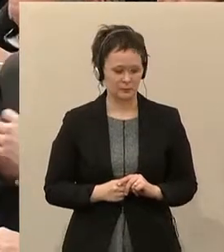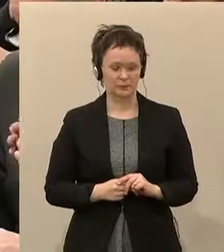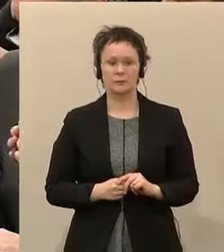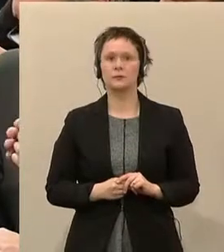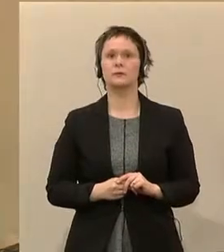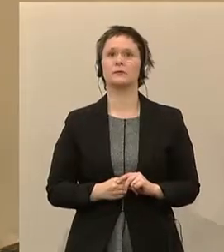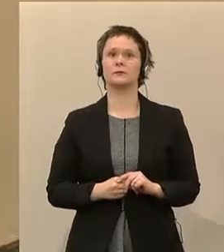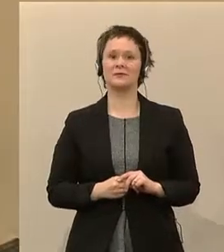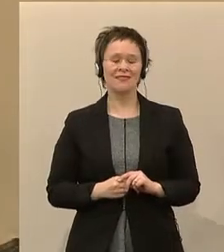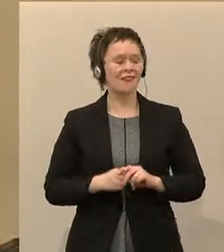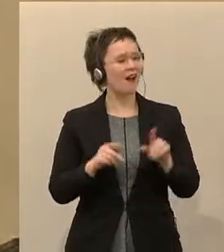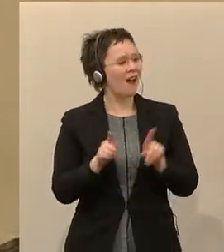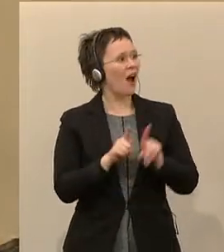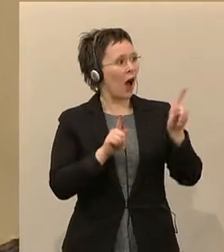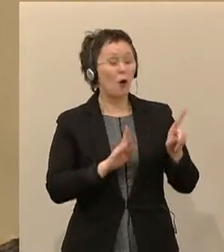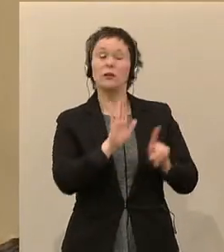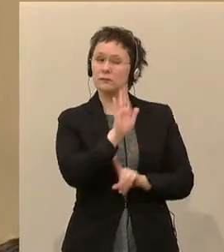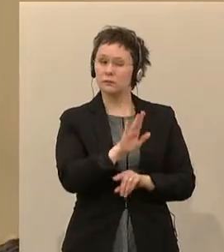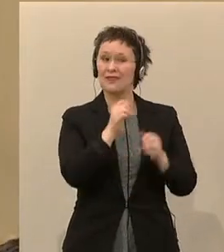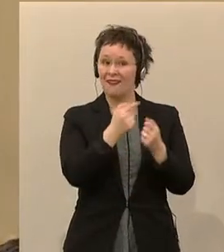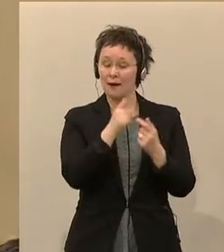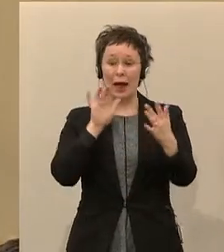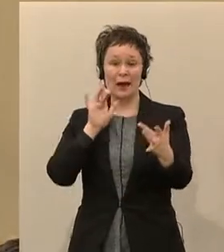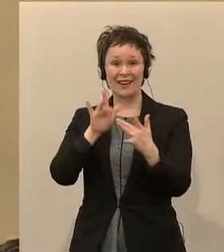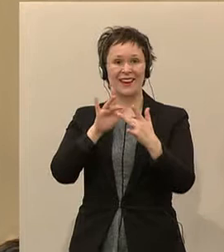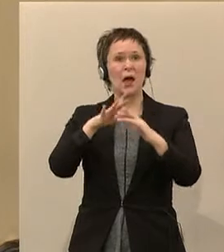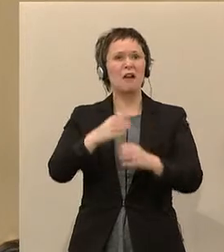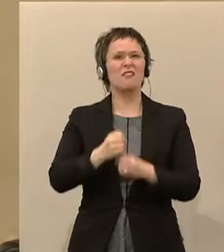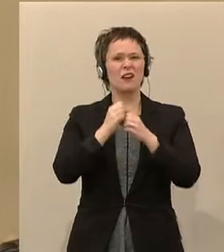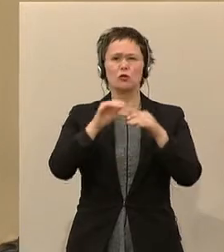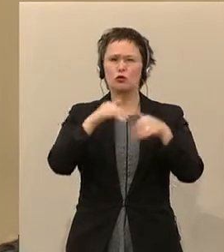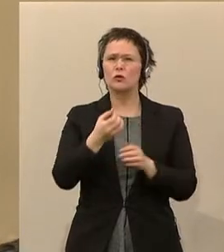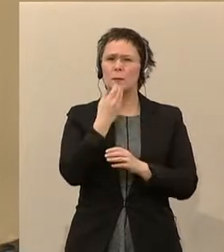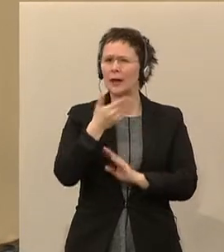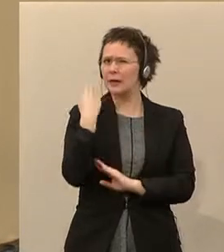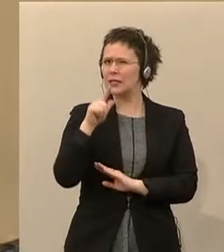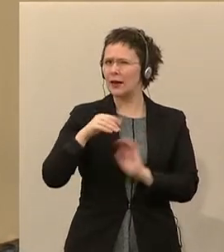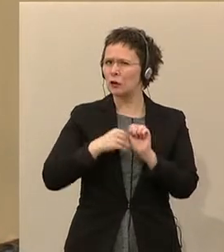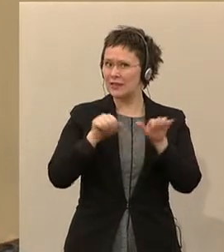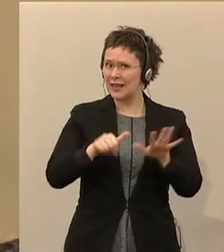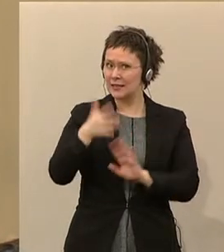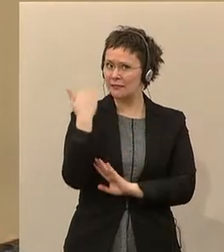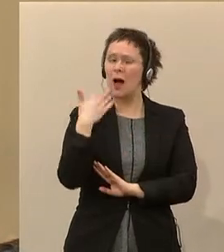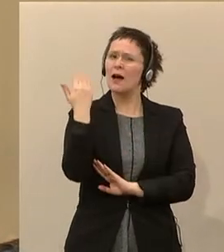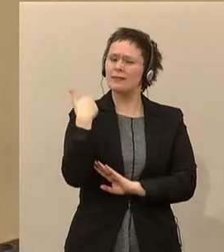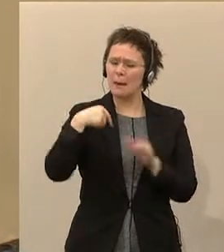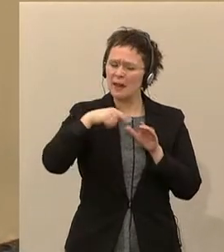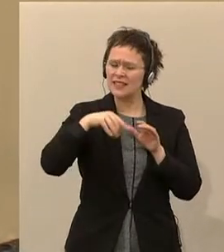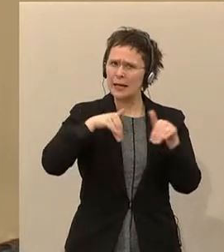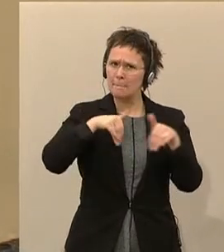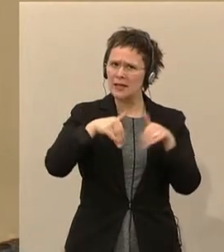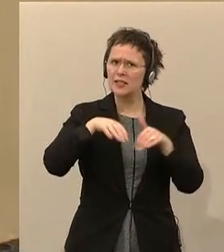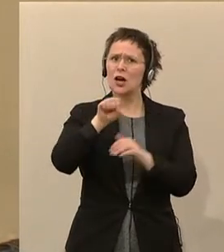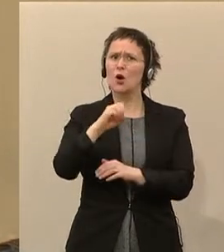Sie widersprechen hier auch ganz klar dem Verfassungsschutzbericht aus 2016 vom damaligen Innenminister Sobotka, in dem es ganz